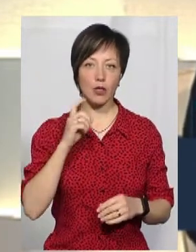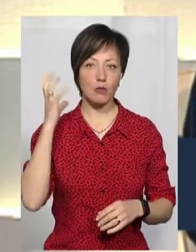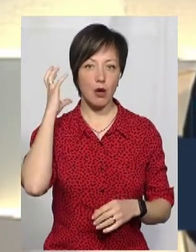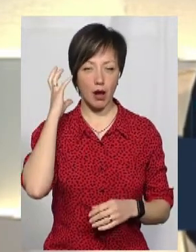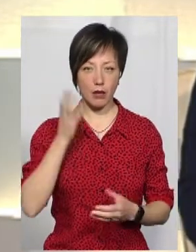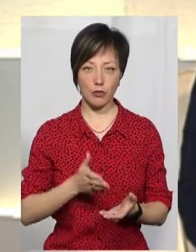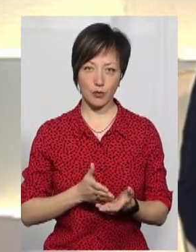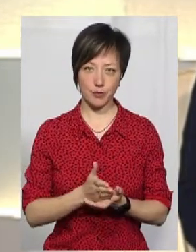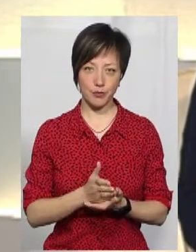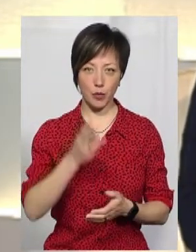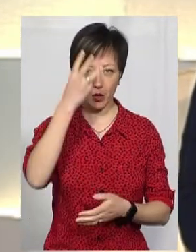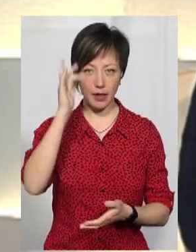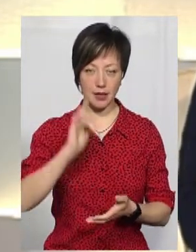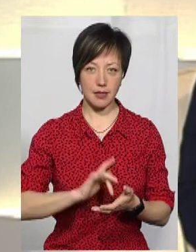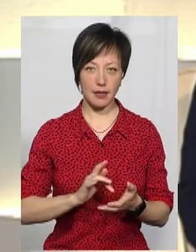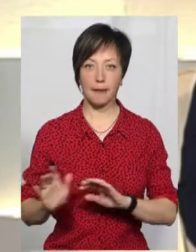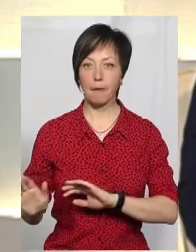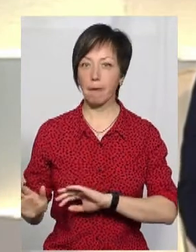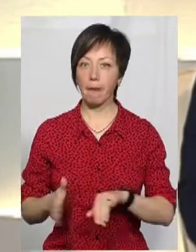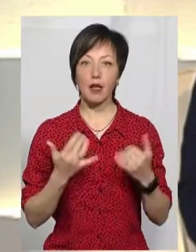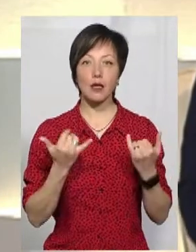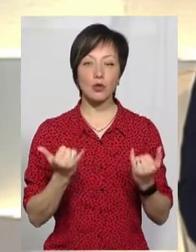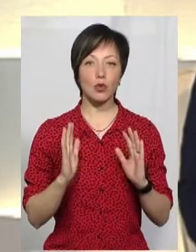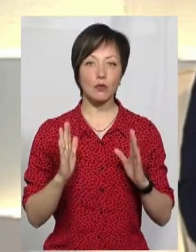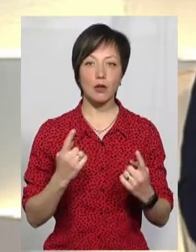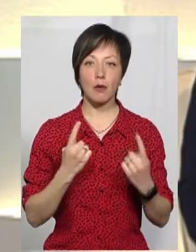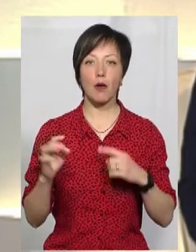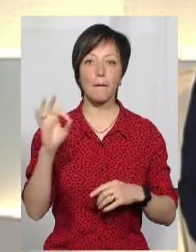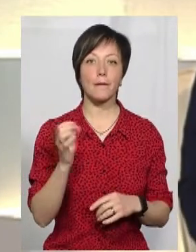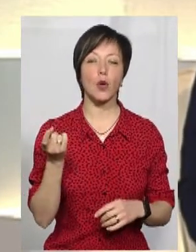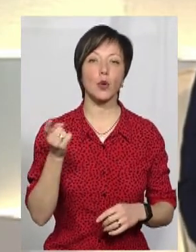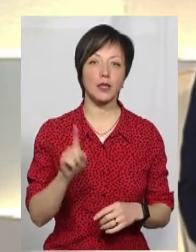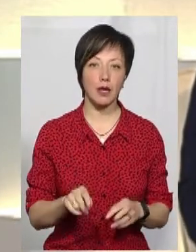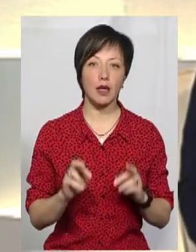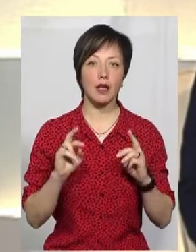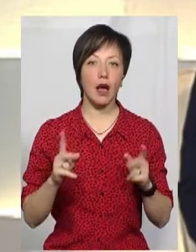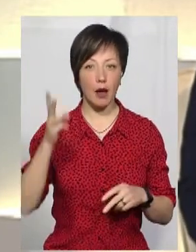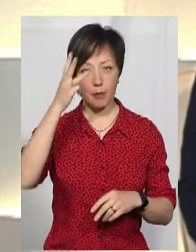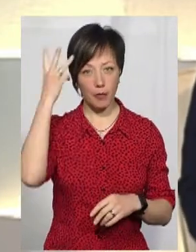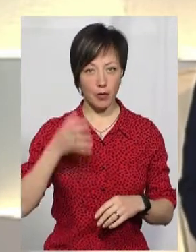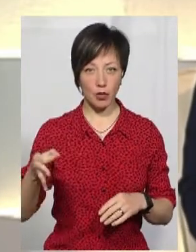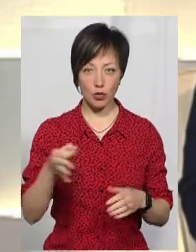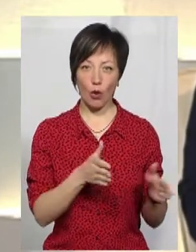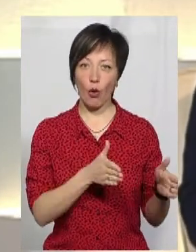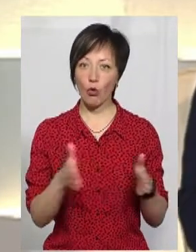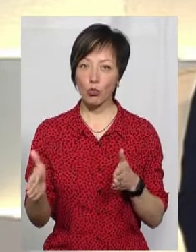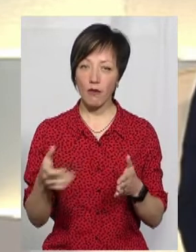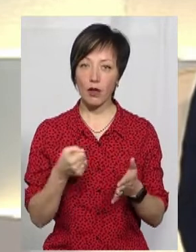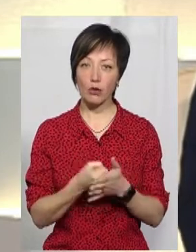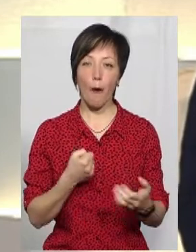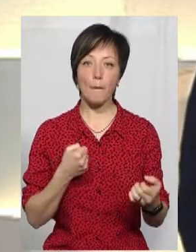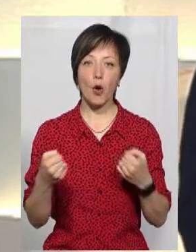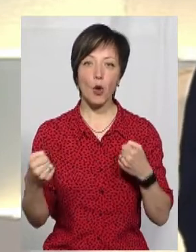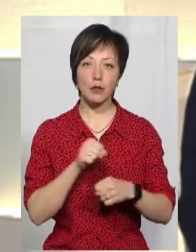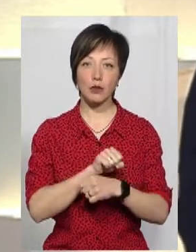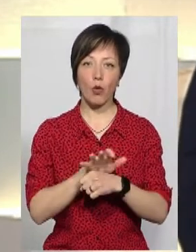українському радіо, радіо Поділля Центр. Сьогодні ми будемо говорити про те, наскільки Хмельниччина готова до боротьби з коронавірусом.